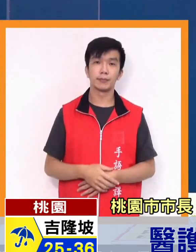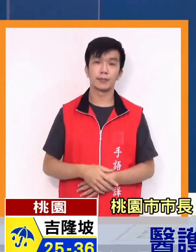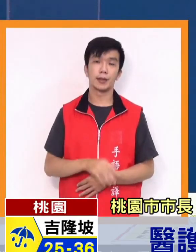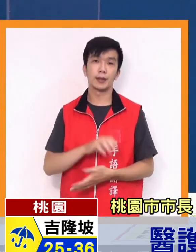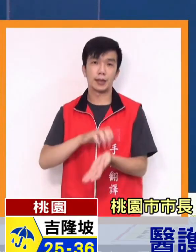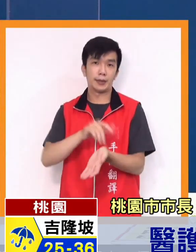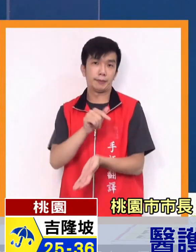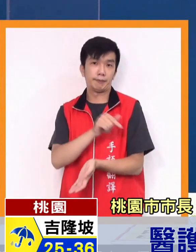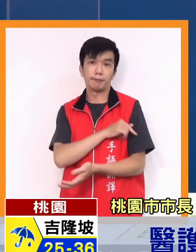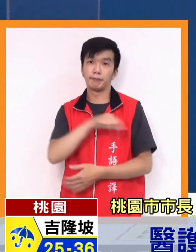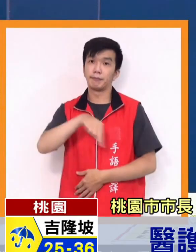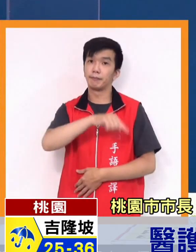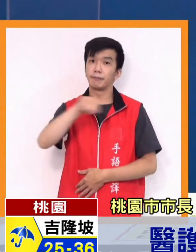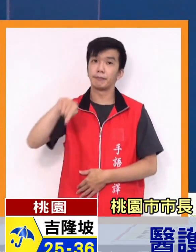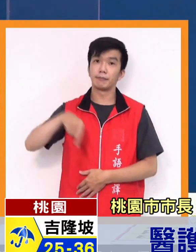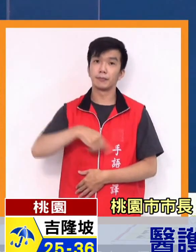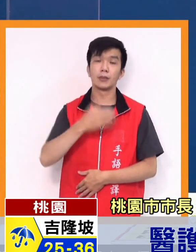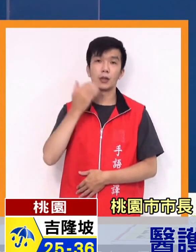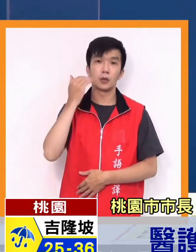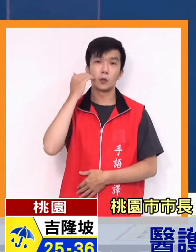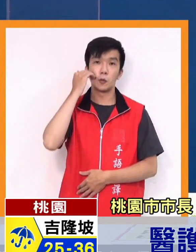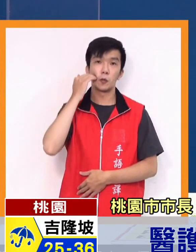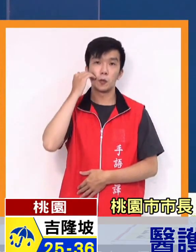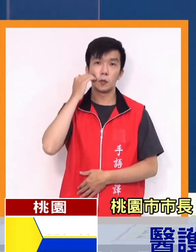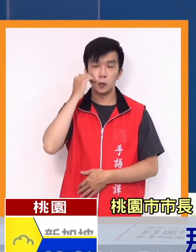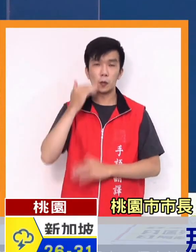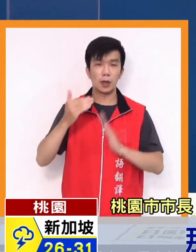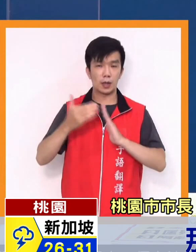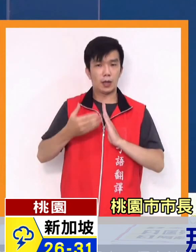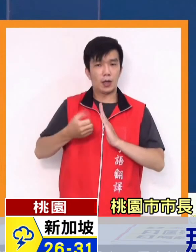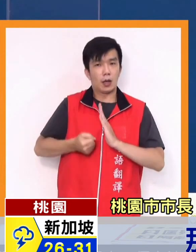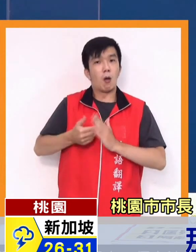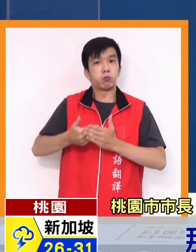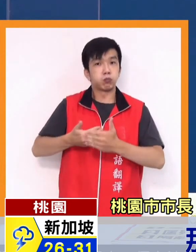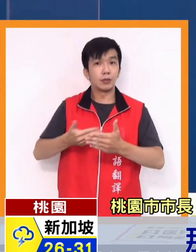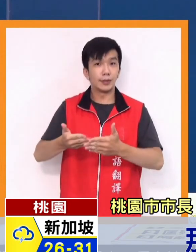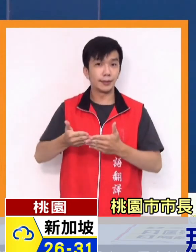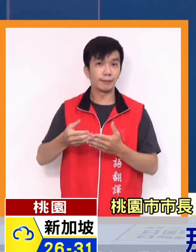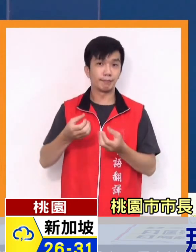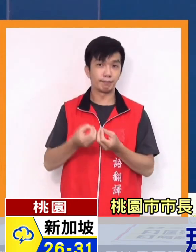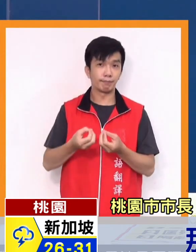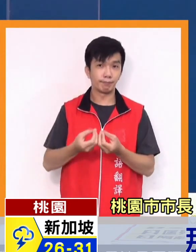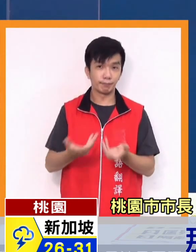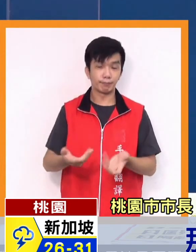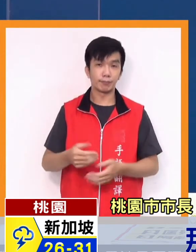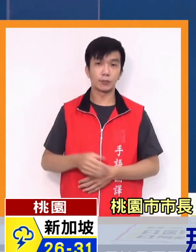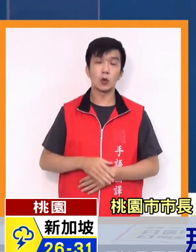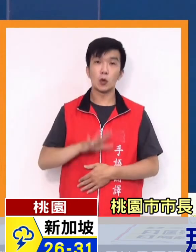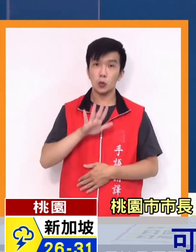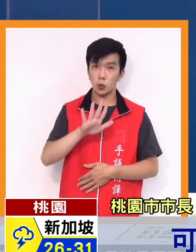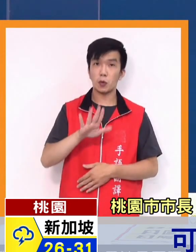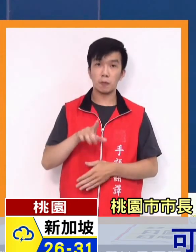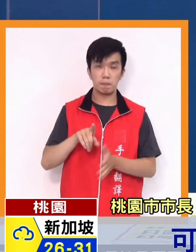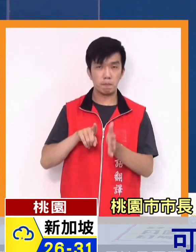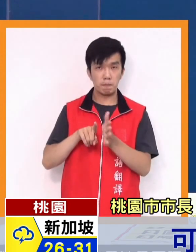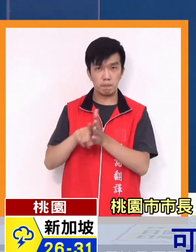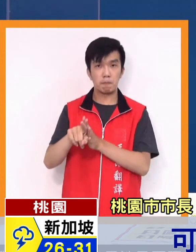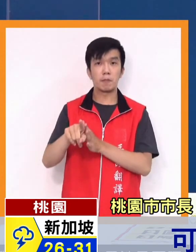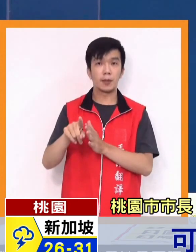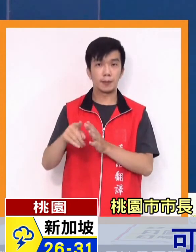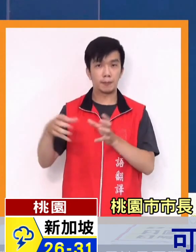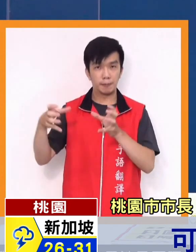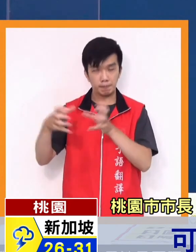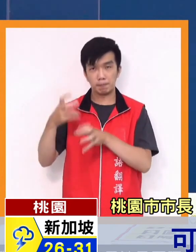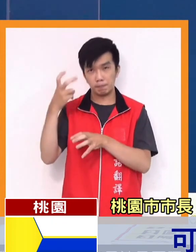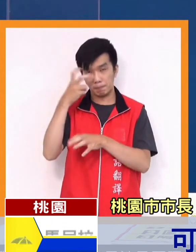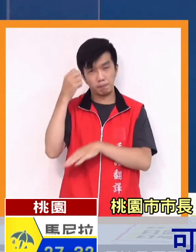员如果涉及要隔离的部分，那么也提供了集中检疫所可以让他们做